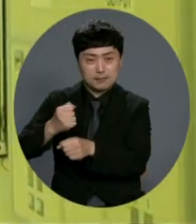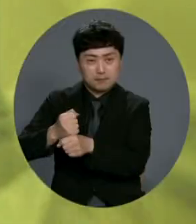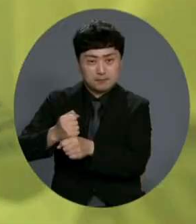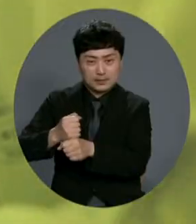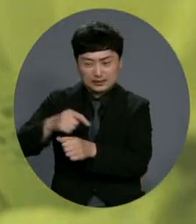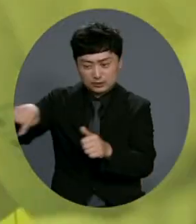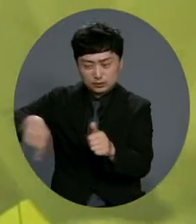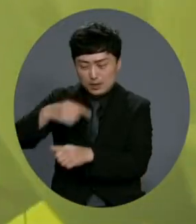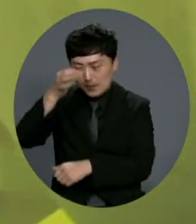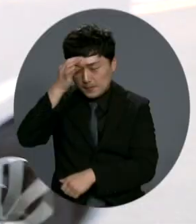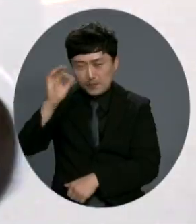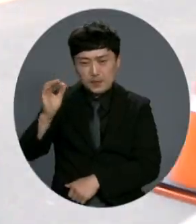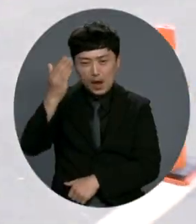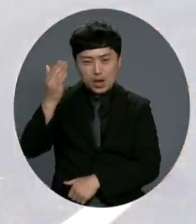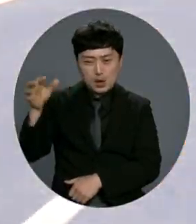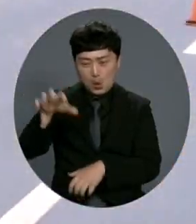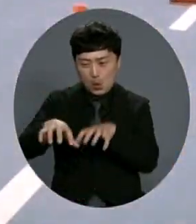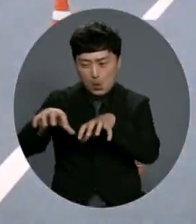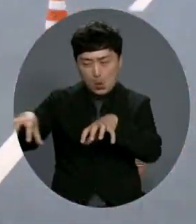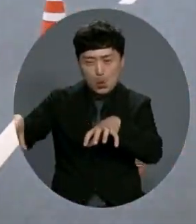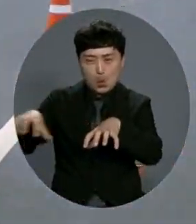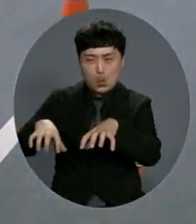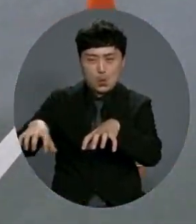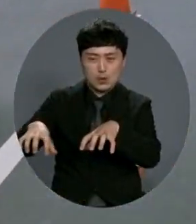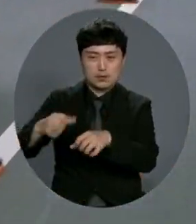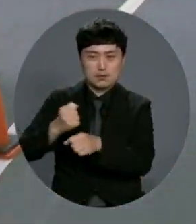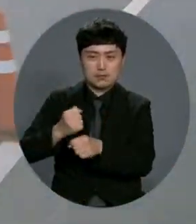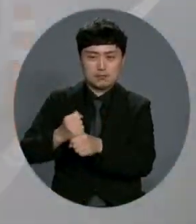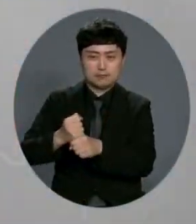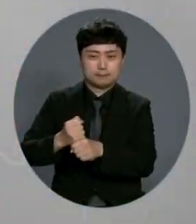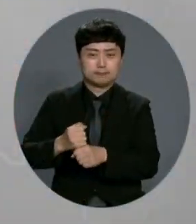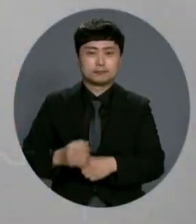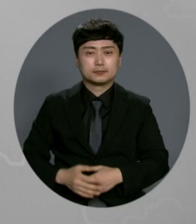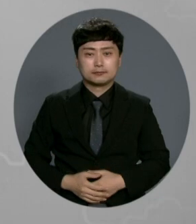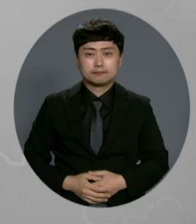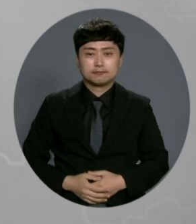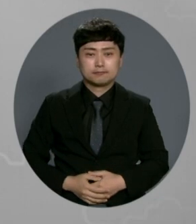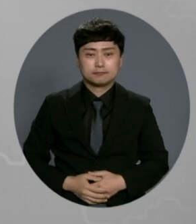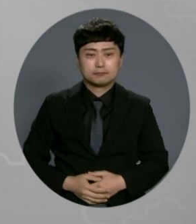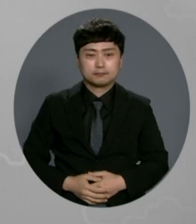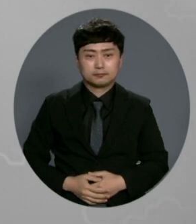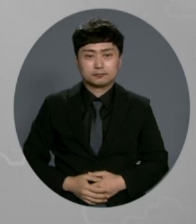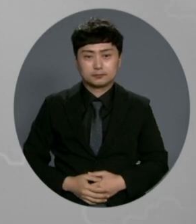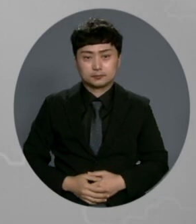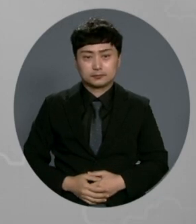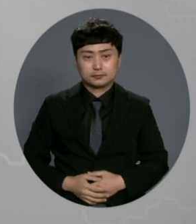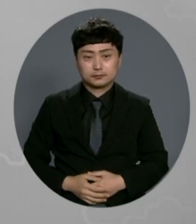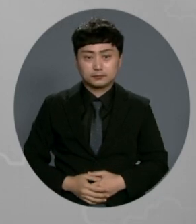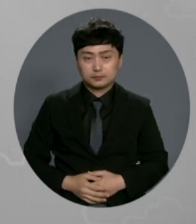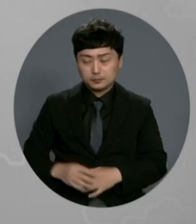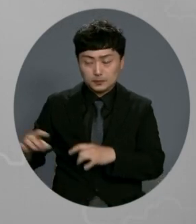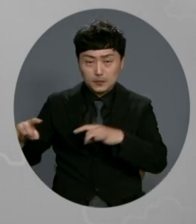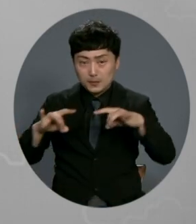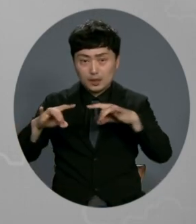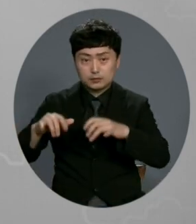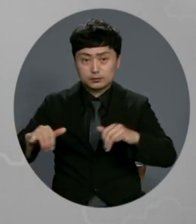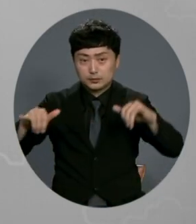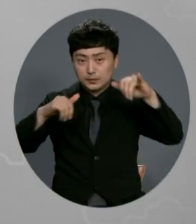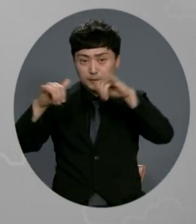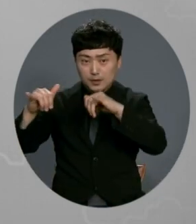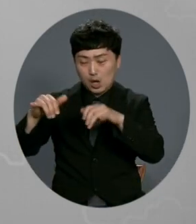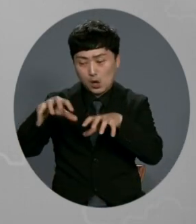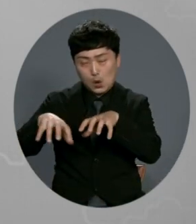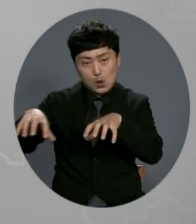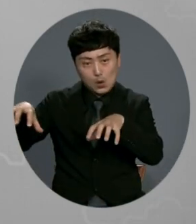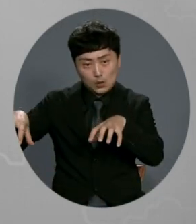일대를 첨단 산업의 요충지로 만들 계획입니다. 공항 산단에 스마트 항공 물류, 항공산업, 첨단